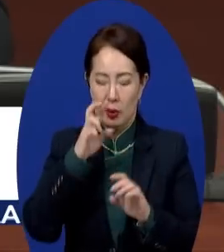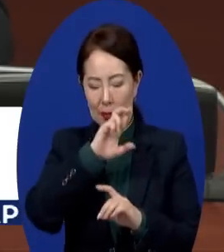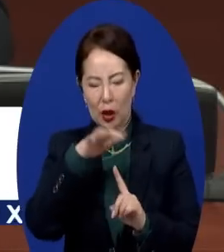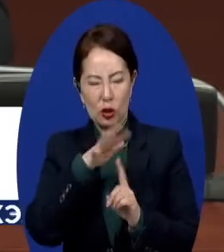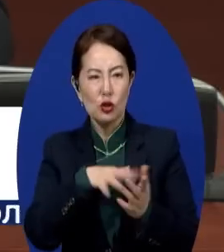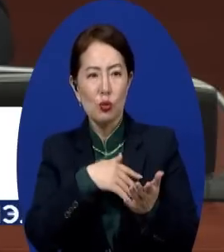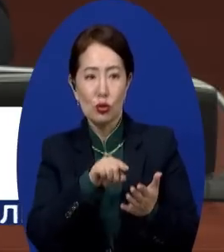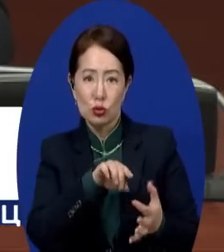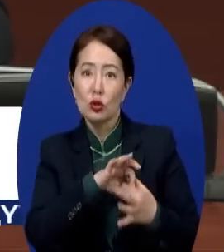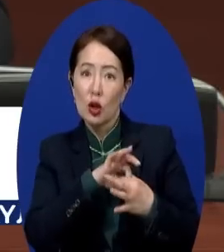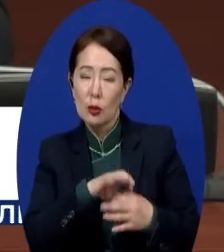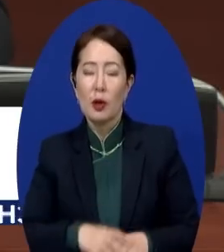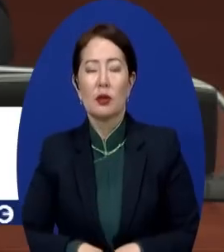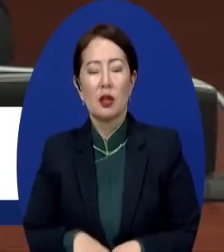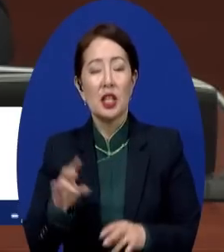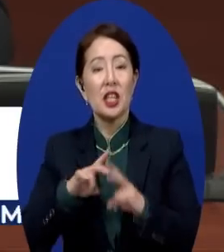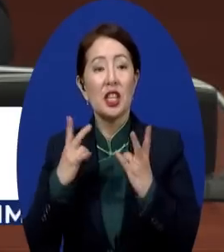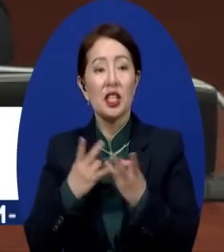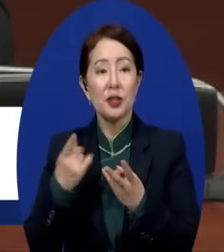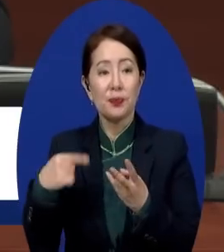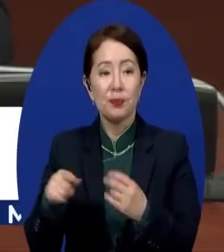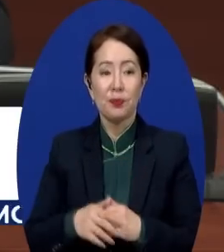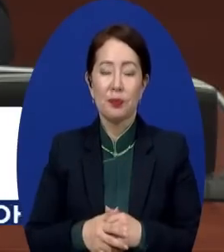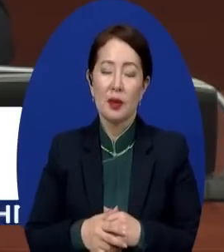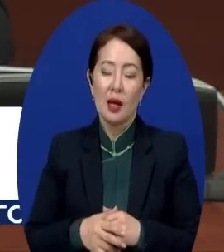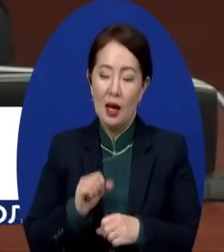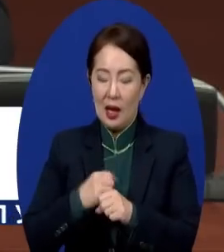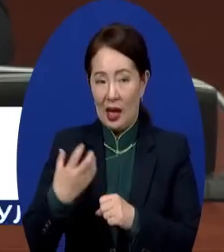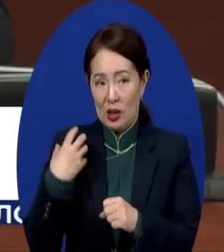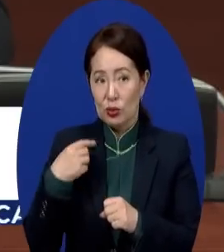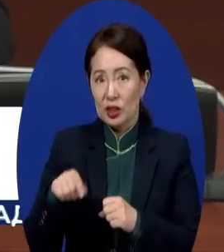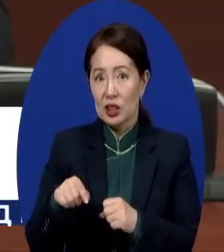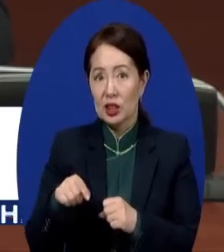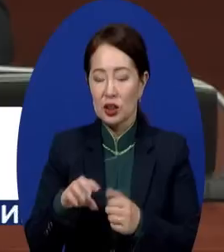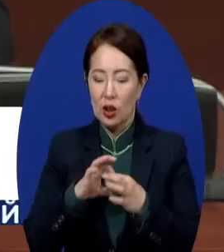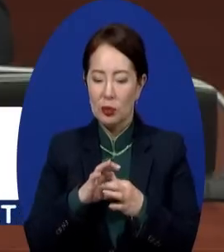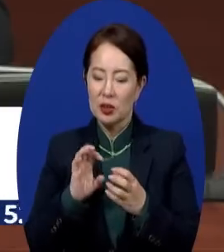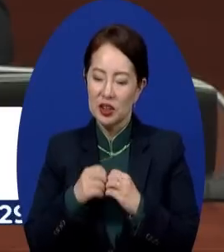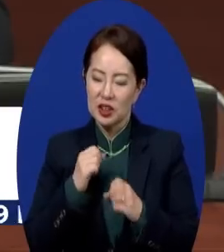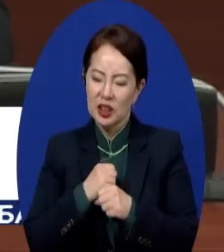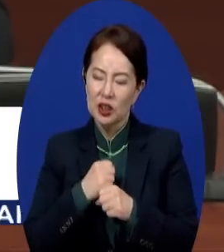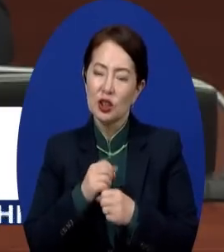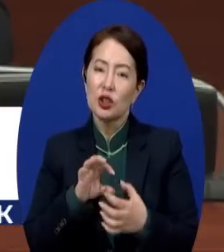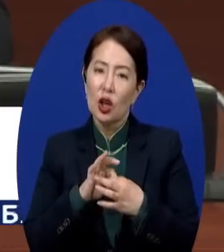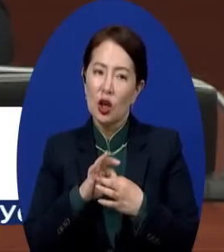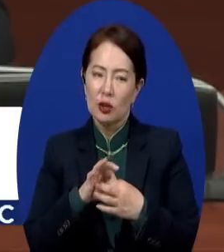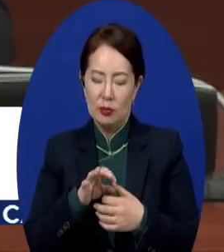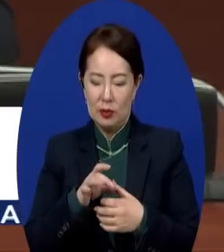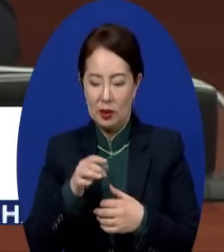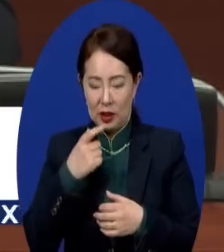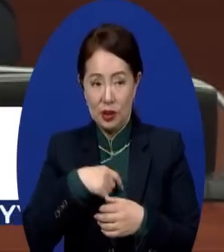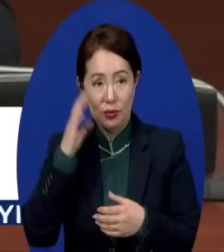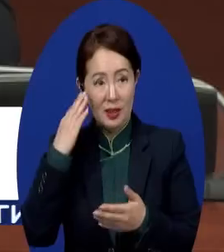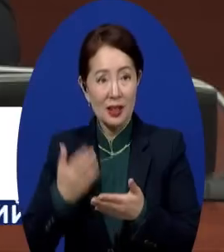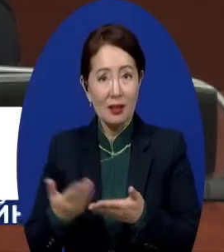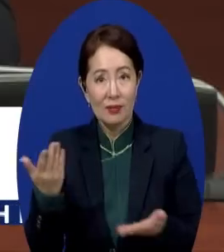байгаа холбоотой нийгмийн хариуцлагынхаа хүрээнд хийж ажиллах талбаатай гишүүдэн гаргасан санал